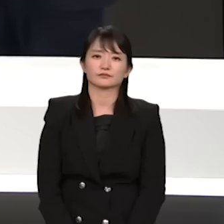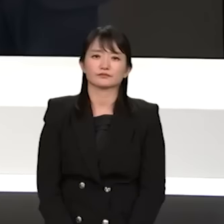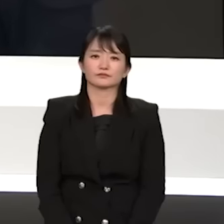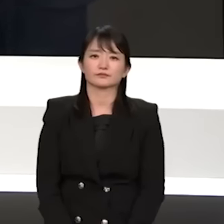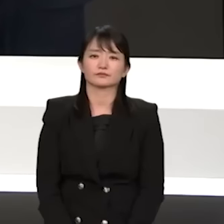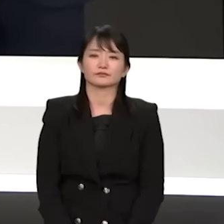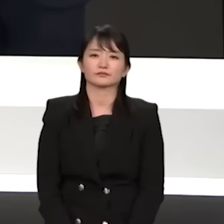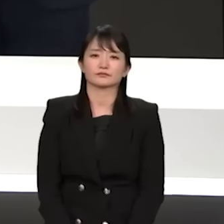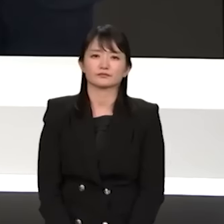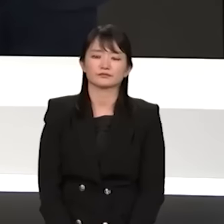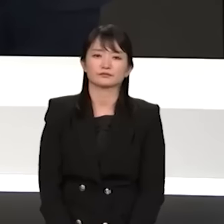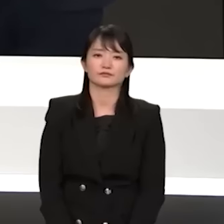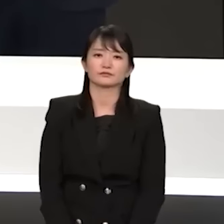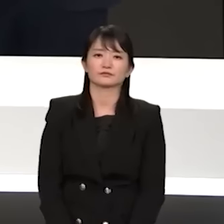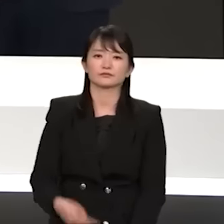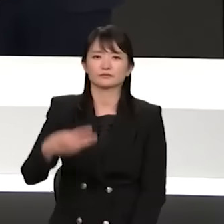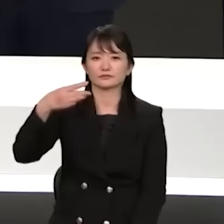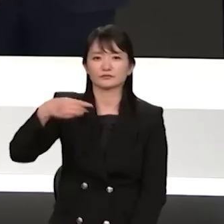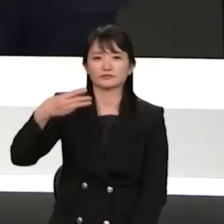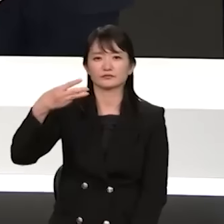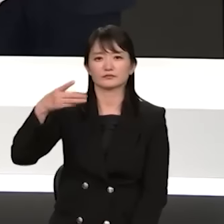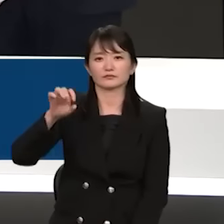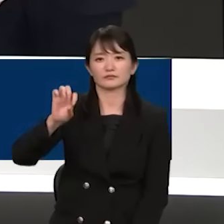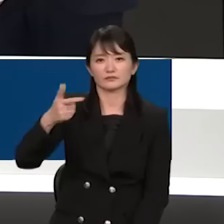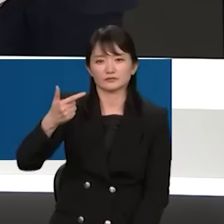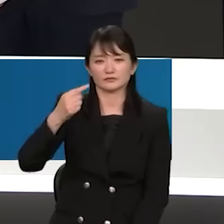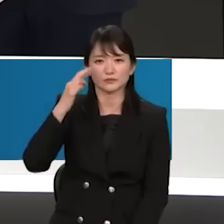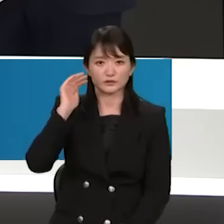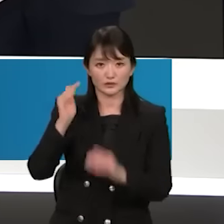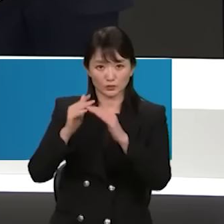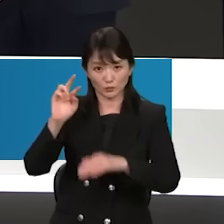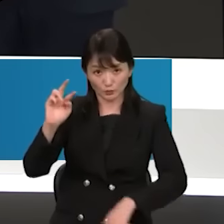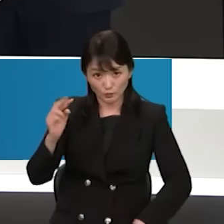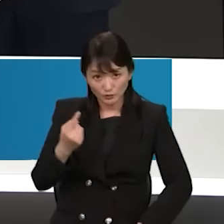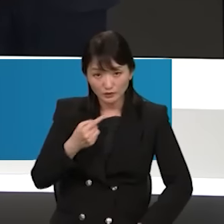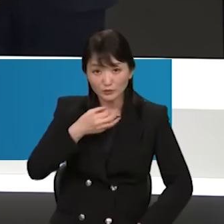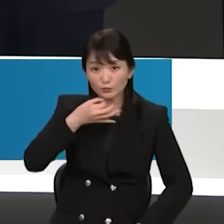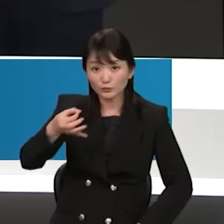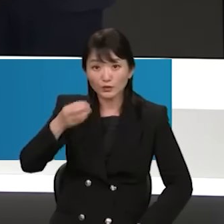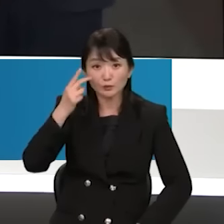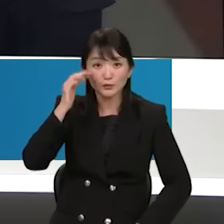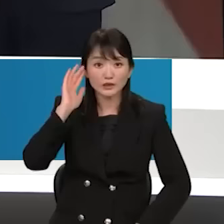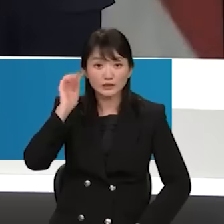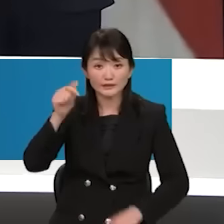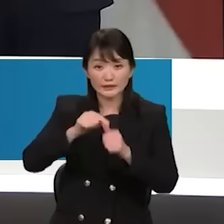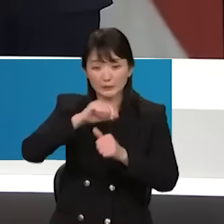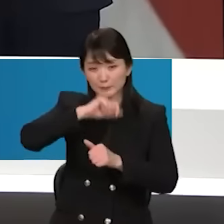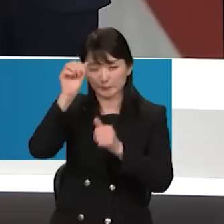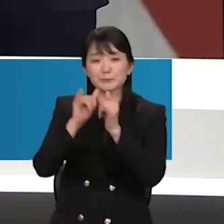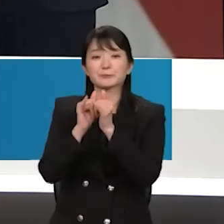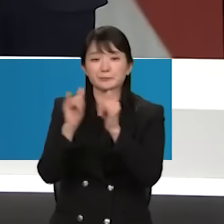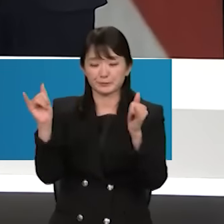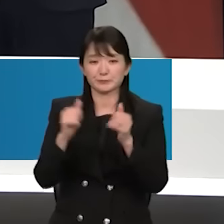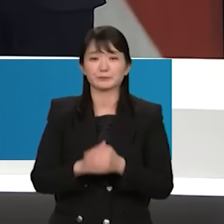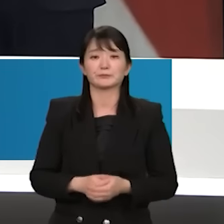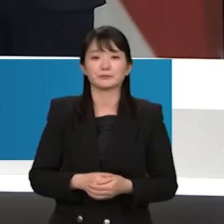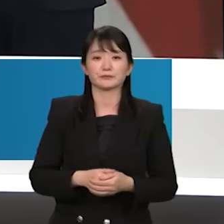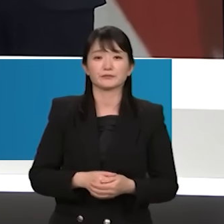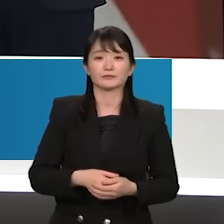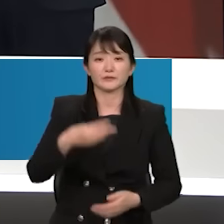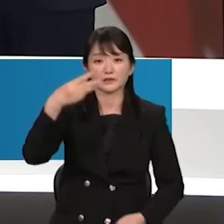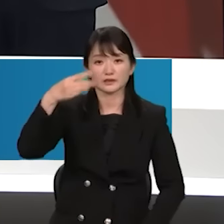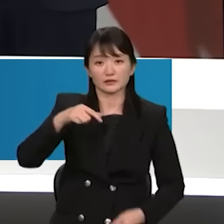다음 소식입니다. 트럼프가 다시 백악관으로 돌아갑니다. 이제 호칭은 미국 대통령 당선인입니다. 트럼프